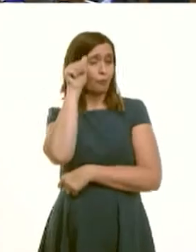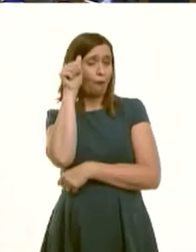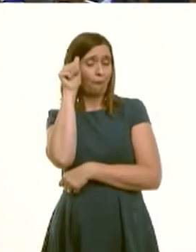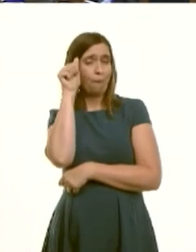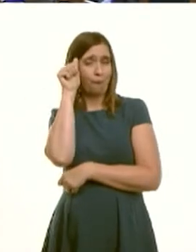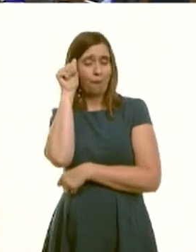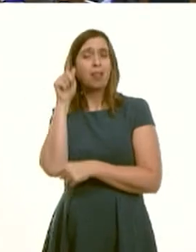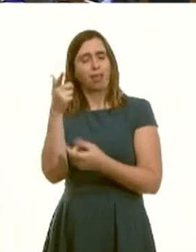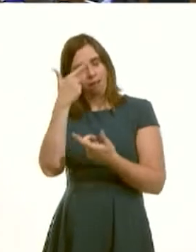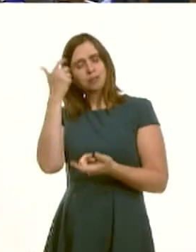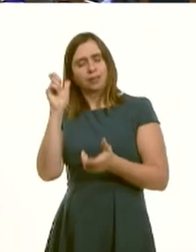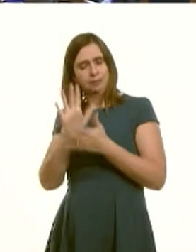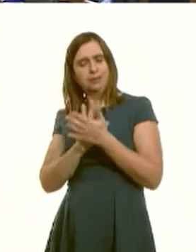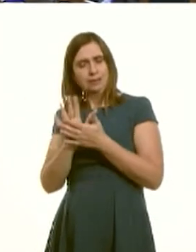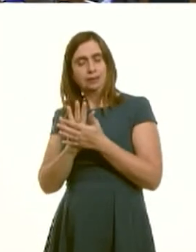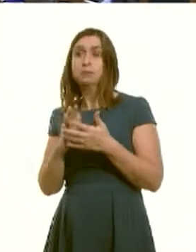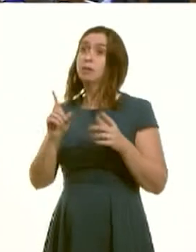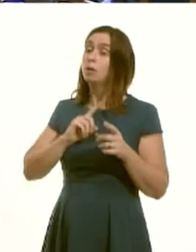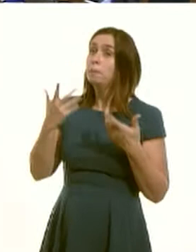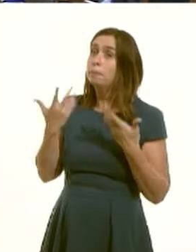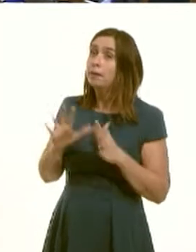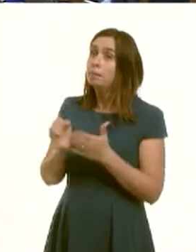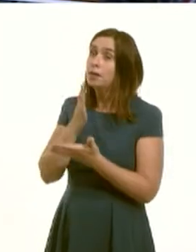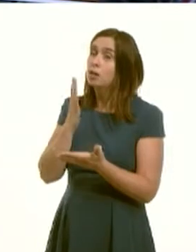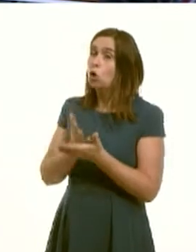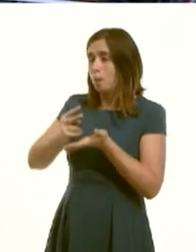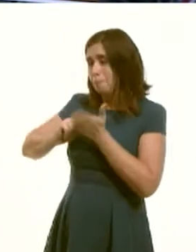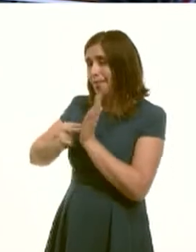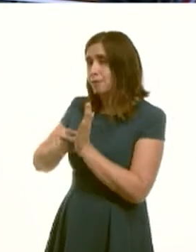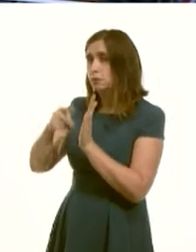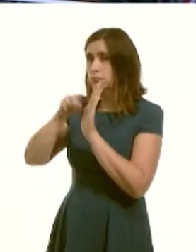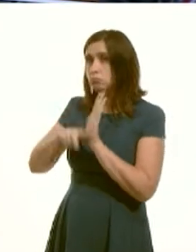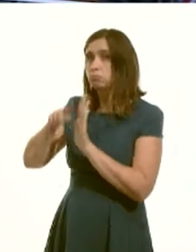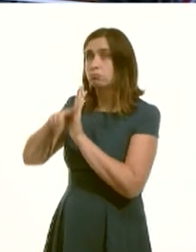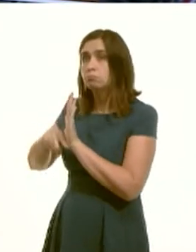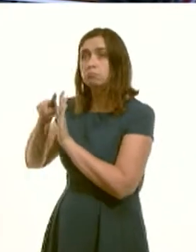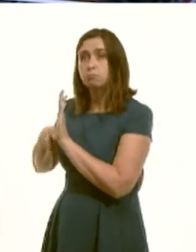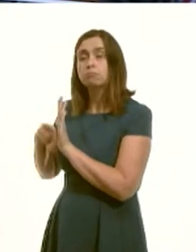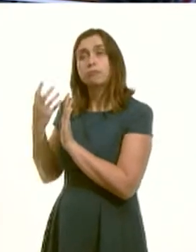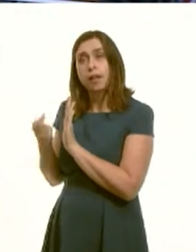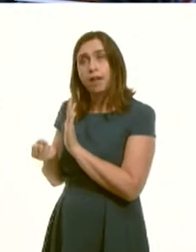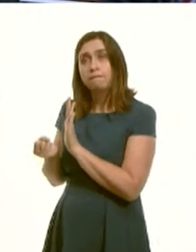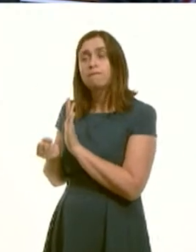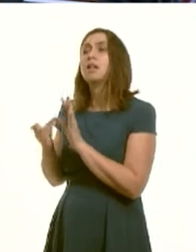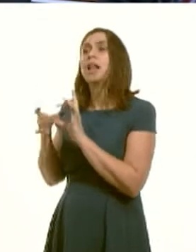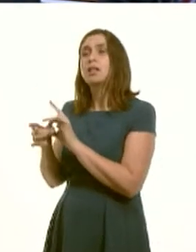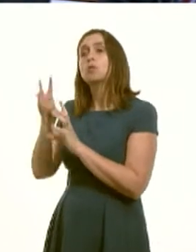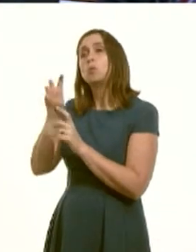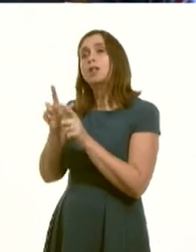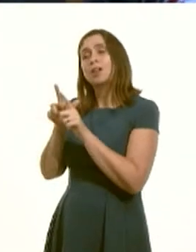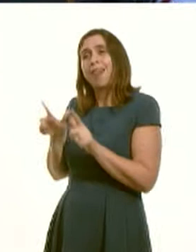na cynlluniau mewn lle ynglyn â darpariaeth i'r iaith Gymraeg yn y system addysg ym mhob awdurdod